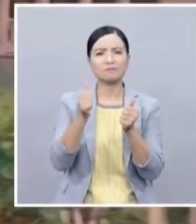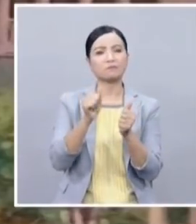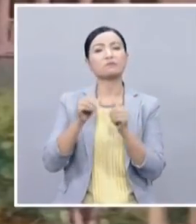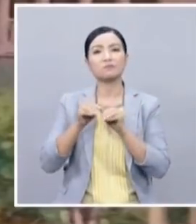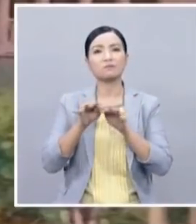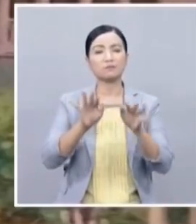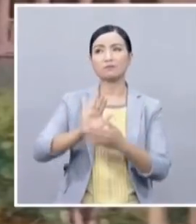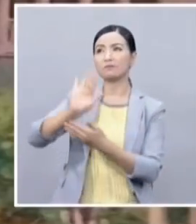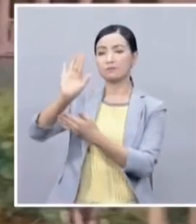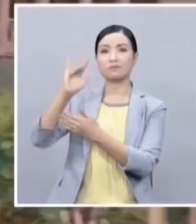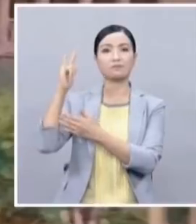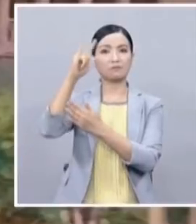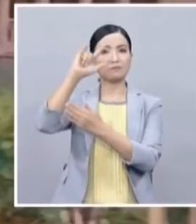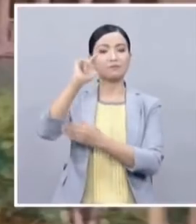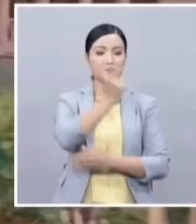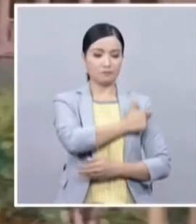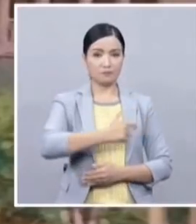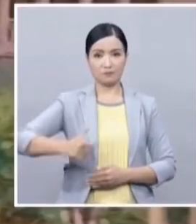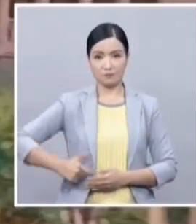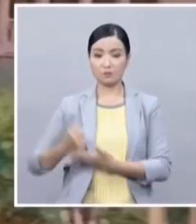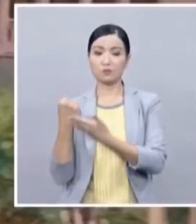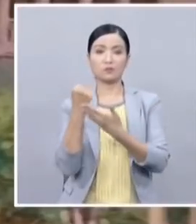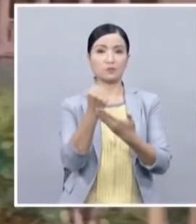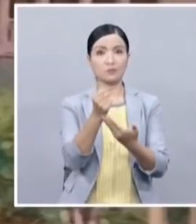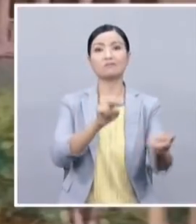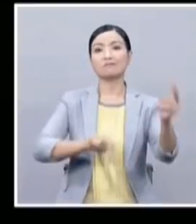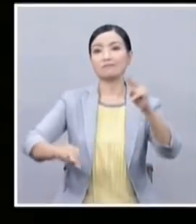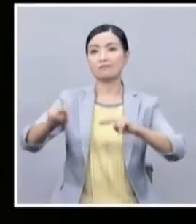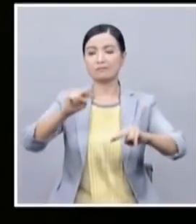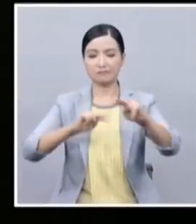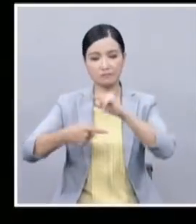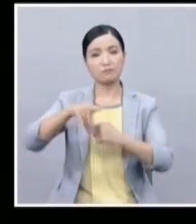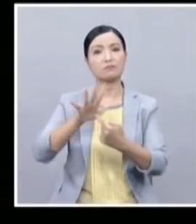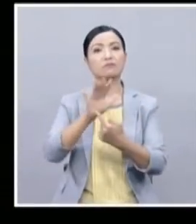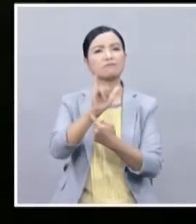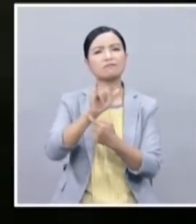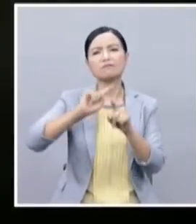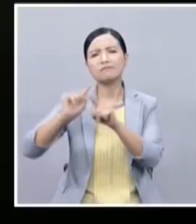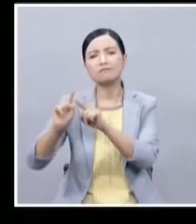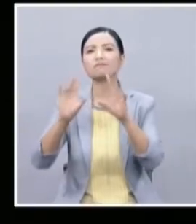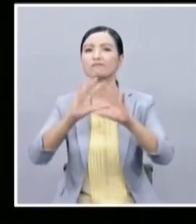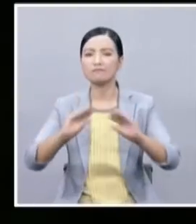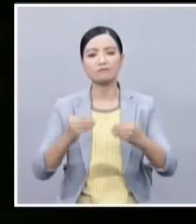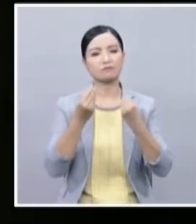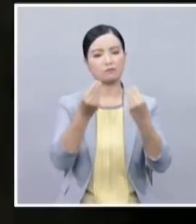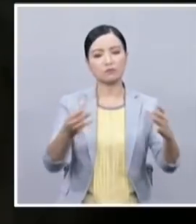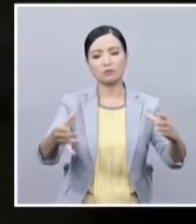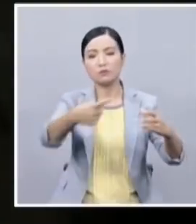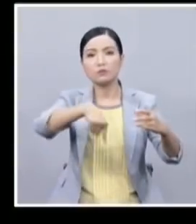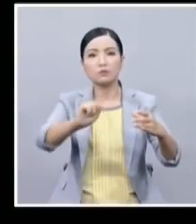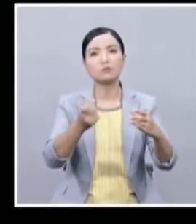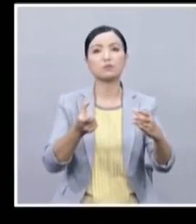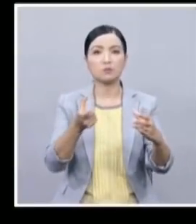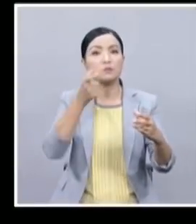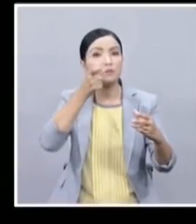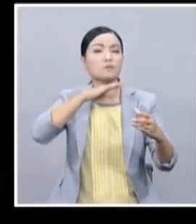งองค์สมเด็จพระเจ้าอยู่หัวได้ช่วยอำนวยพรคุ้มครองภัยต่างๆให้เด็กและโค้ชทีมฟุตบอลหมูป่าอะคาเด